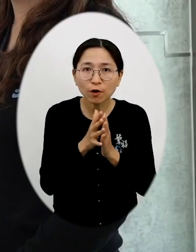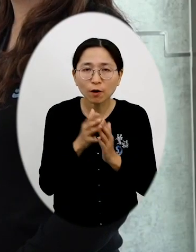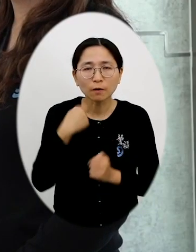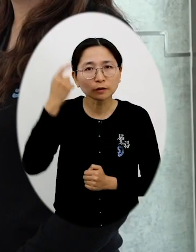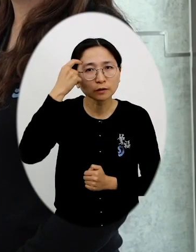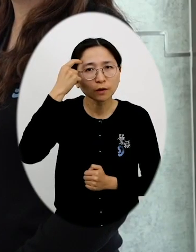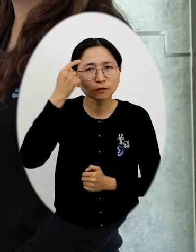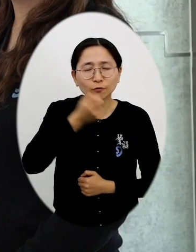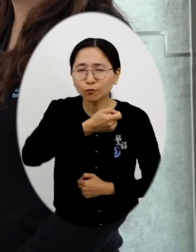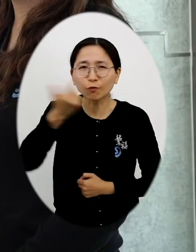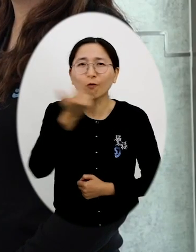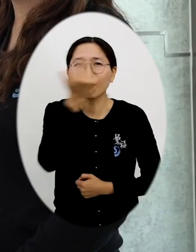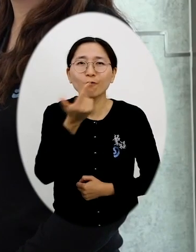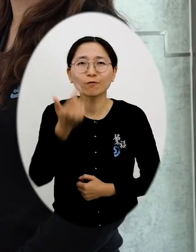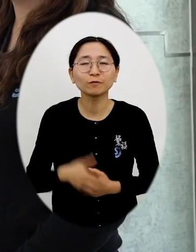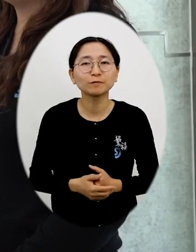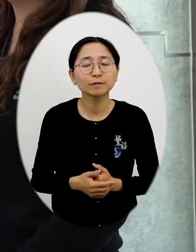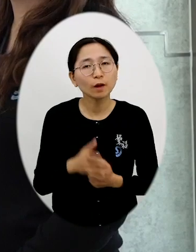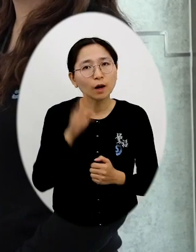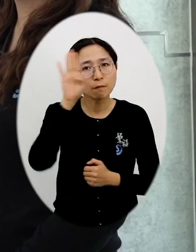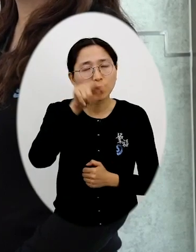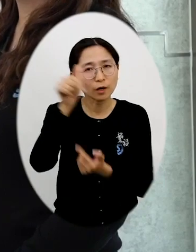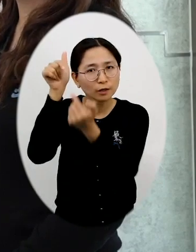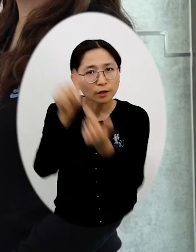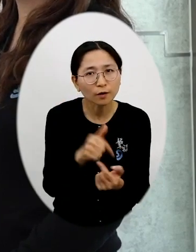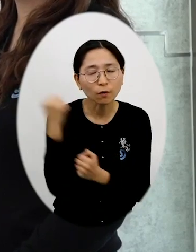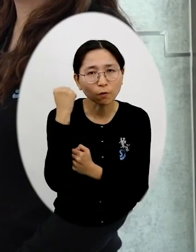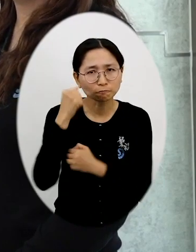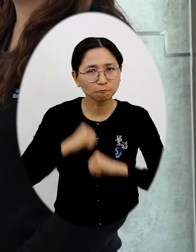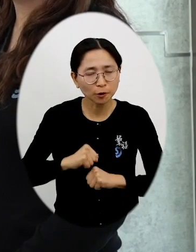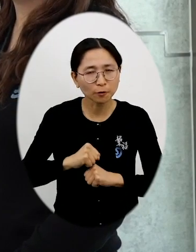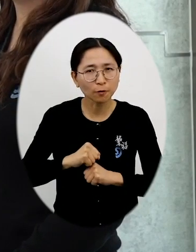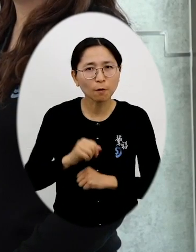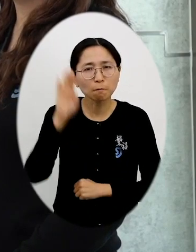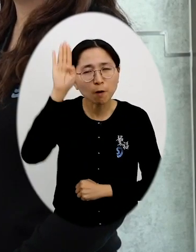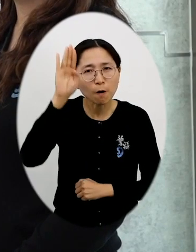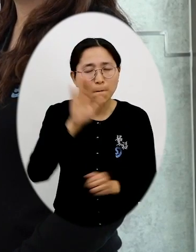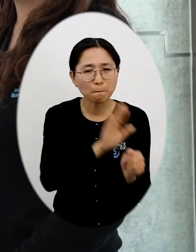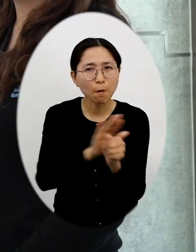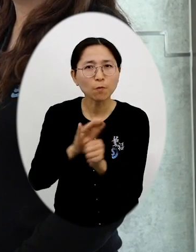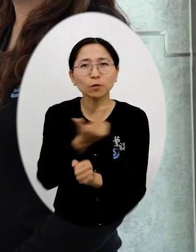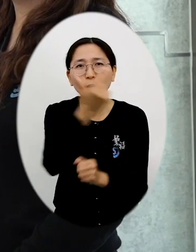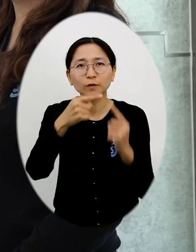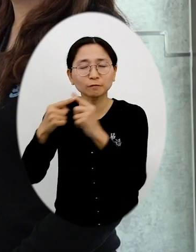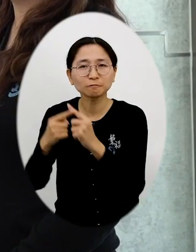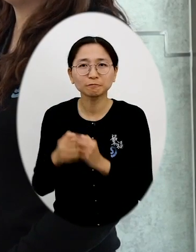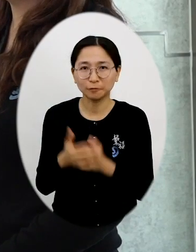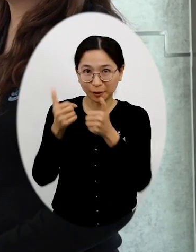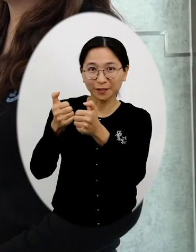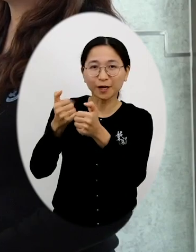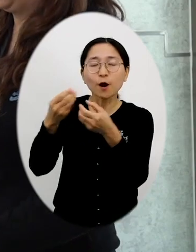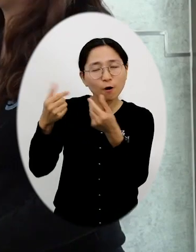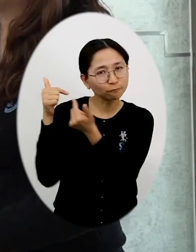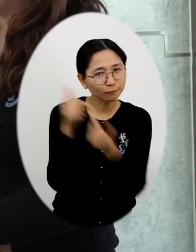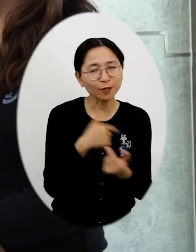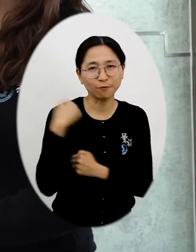傳譯員嘅認識咧多咗好多。咁希望你咧之後可以繼續努力，堅持你嘅抱負，去幫更加多嘅人。 嗯，多